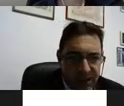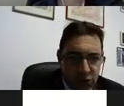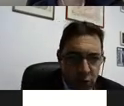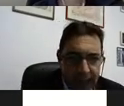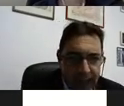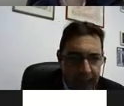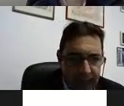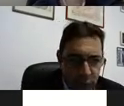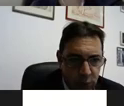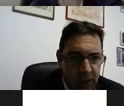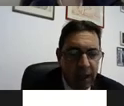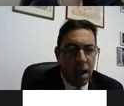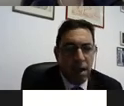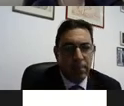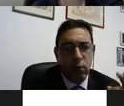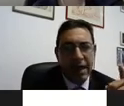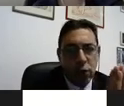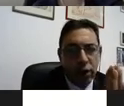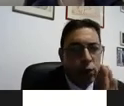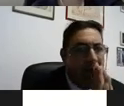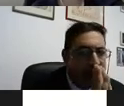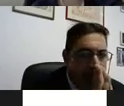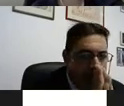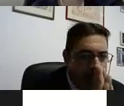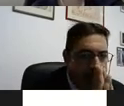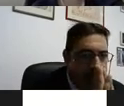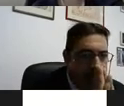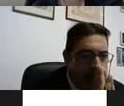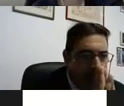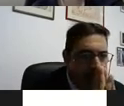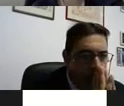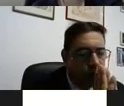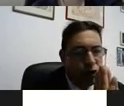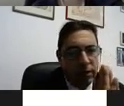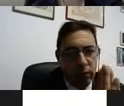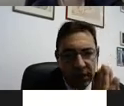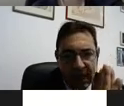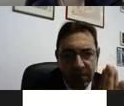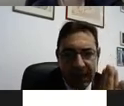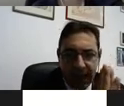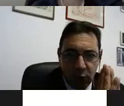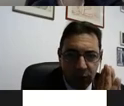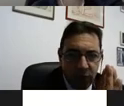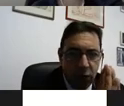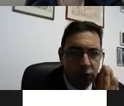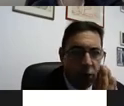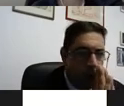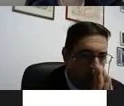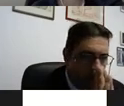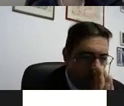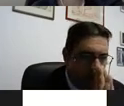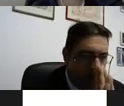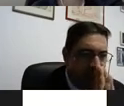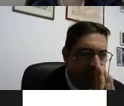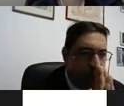spesso anche inutili. Per quanto riguarda il dilemma social, un dilemma che ha coinvolto